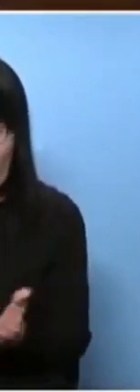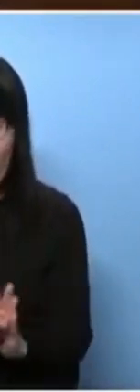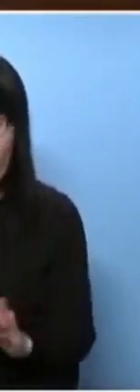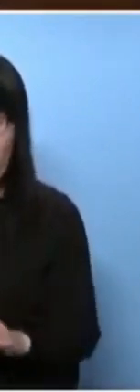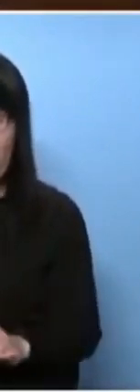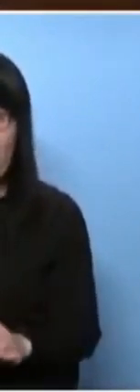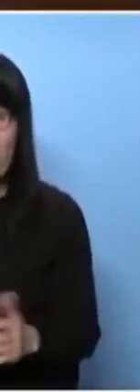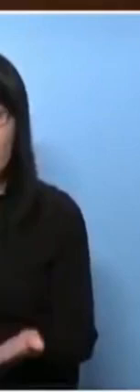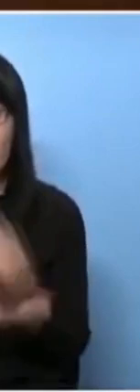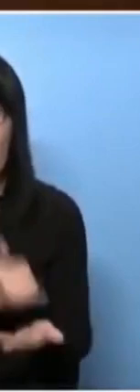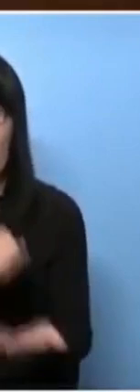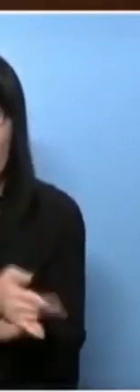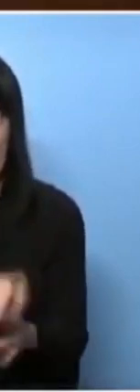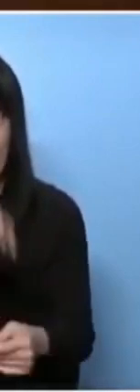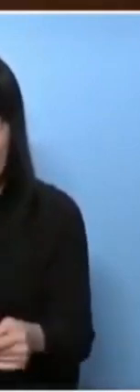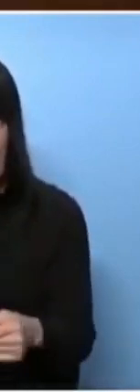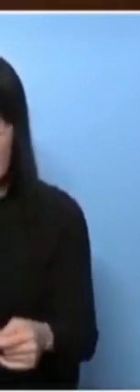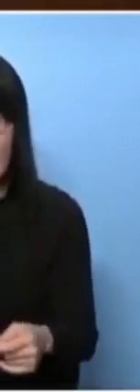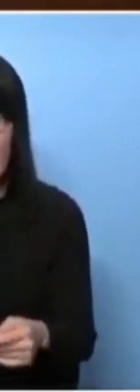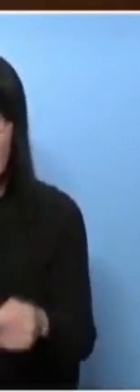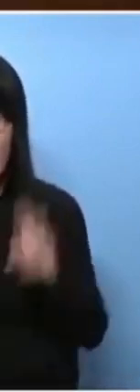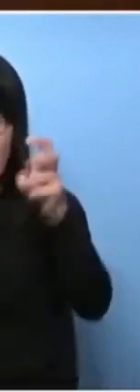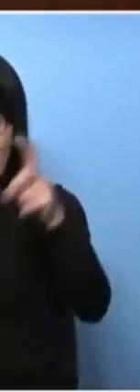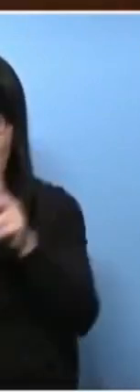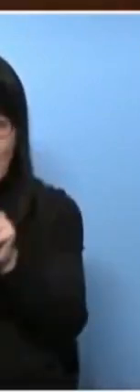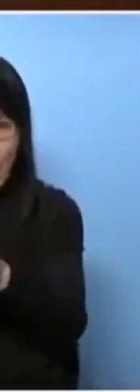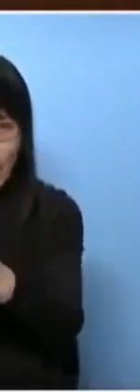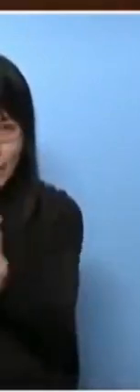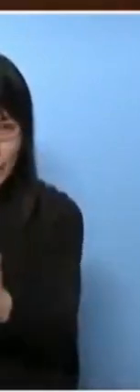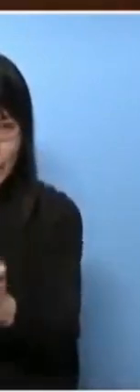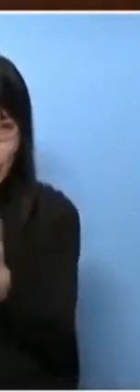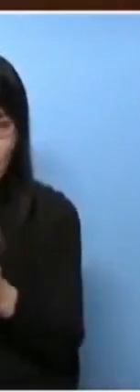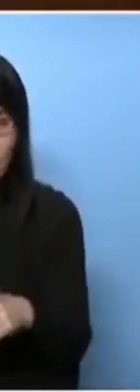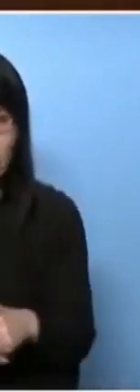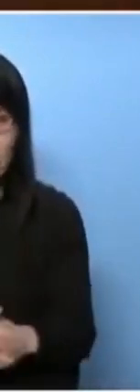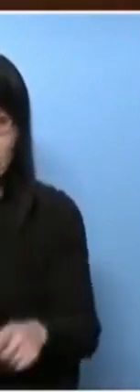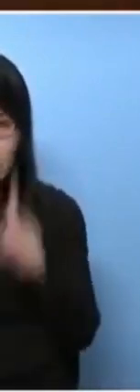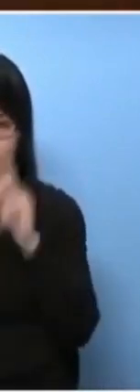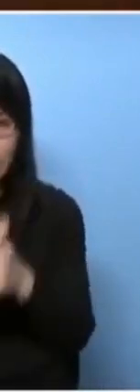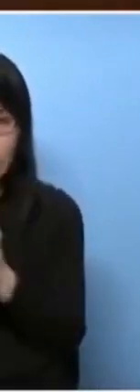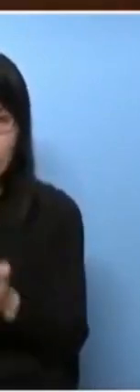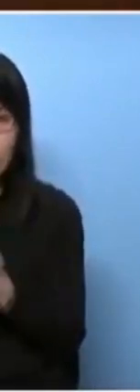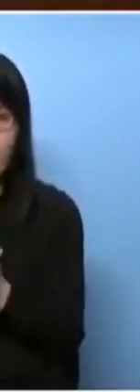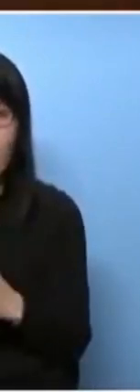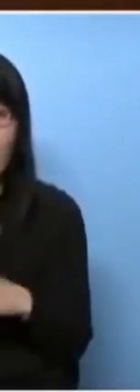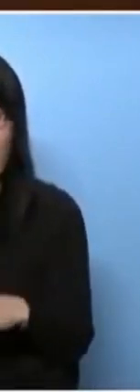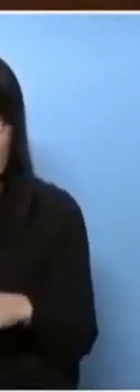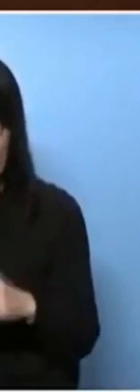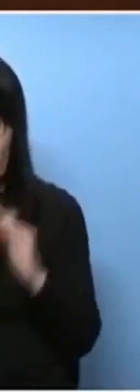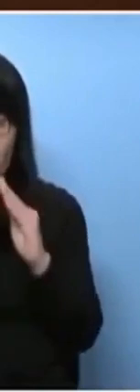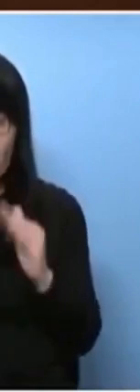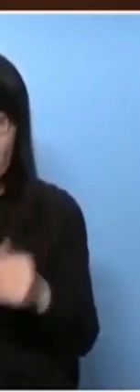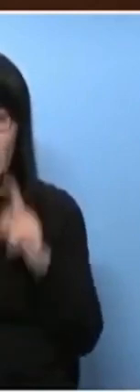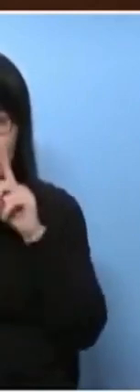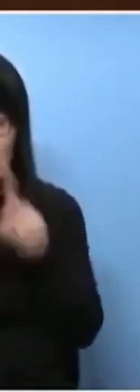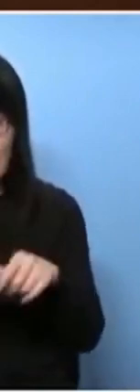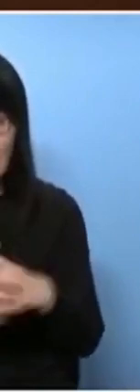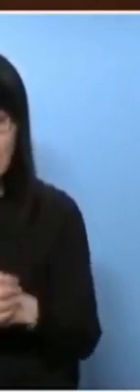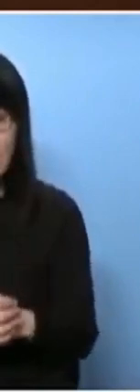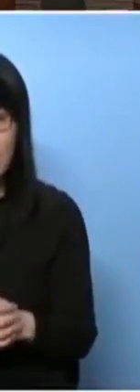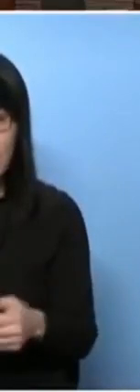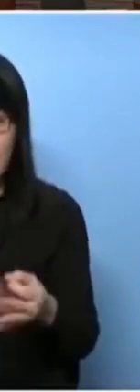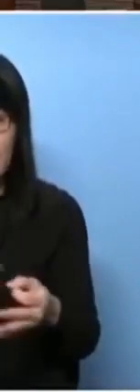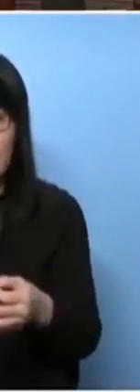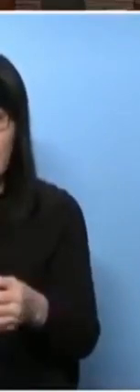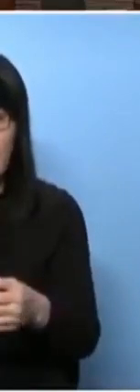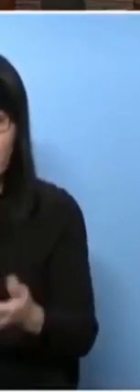捉，淨喺恰學生哥。琴日啊，阿主席有個學生先俾佢話影相都要拉啊，拉去翻差館啊，翻到差館再話佢個袋裏面有